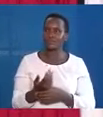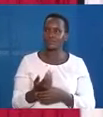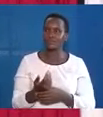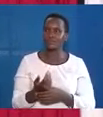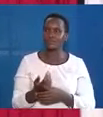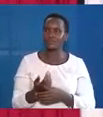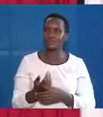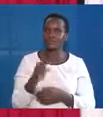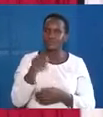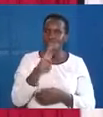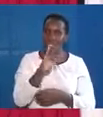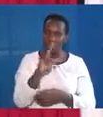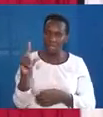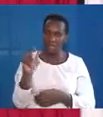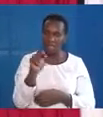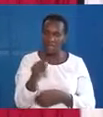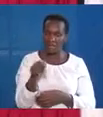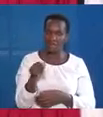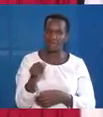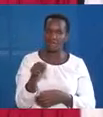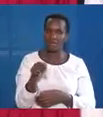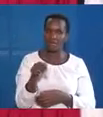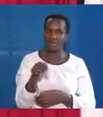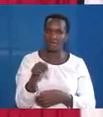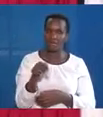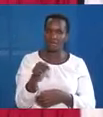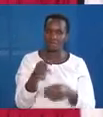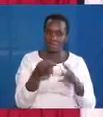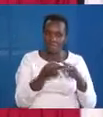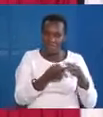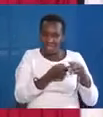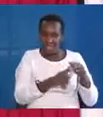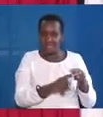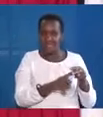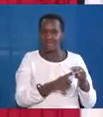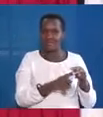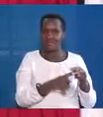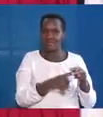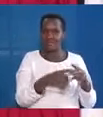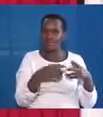hii bill ambayo iko mbele yetu mwanzo wake